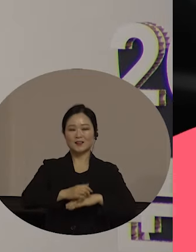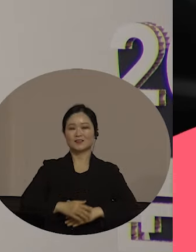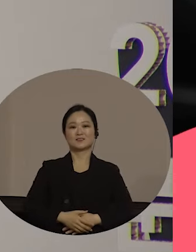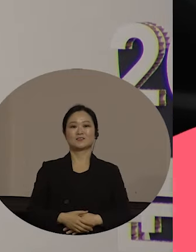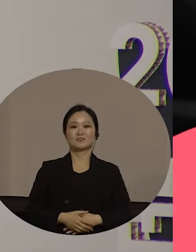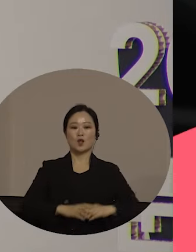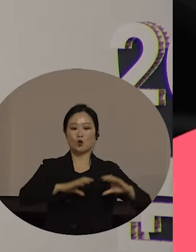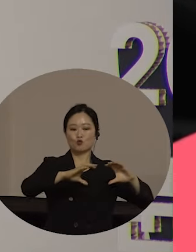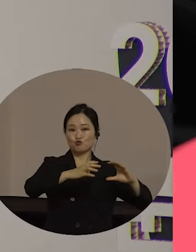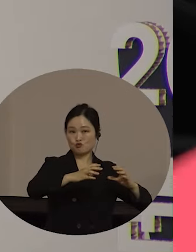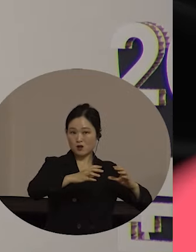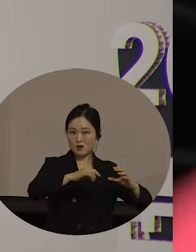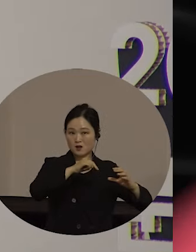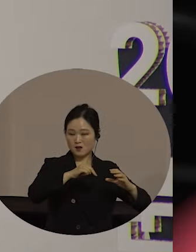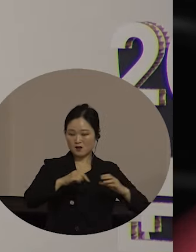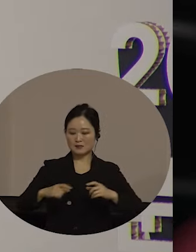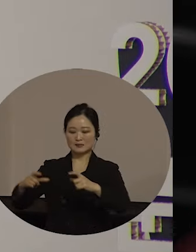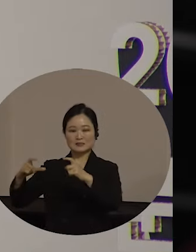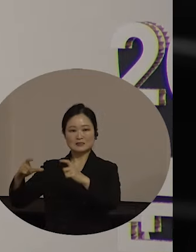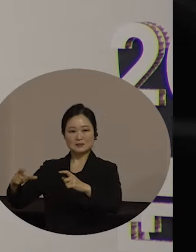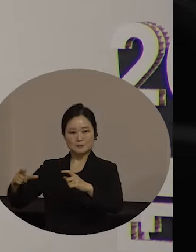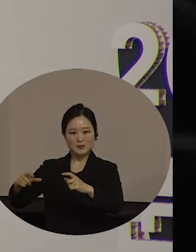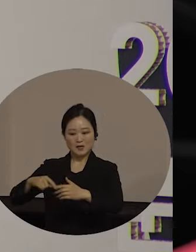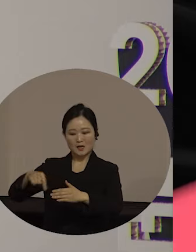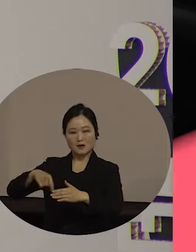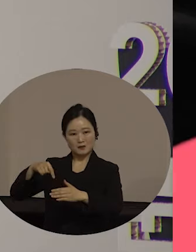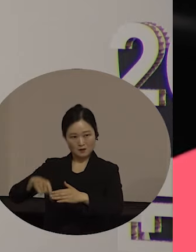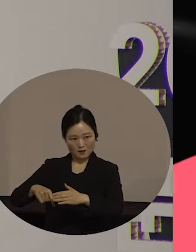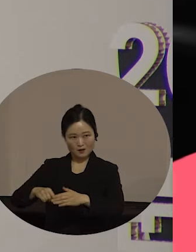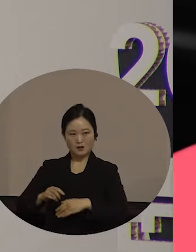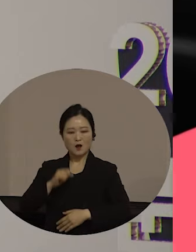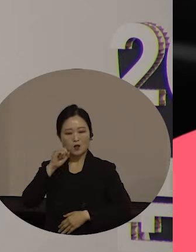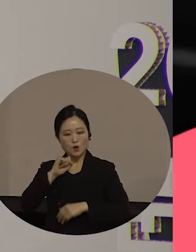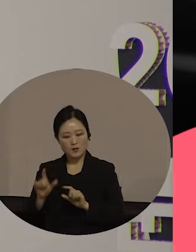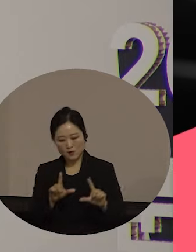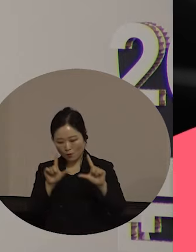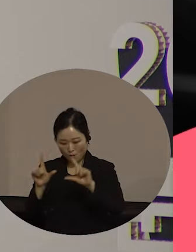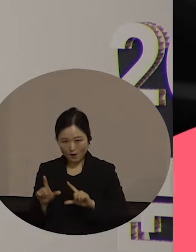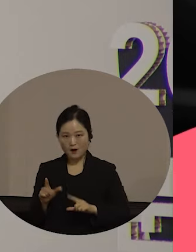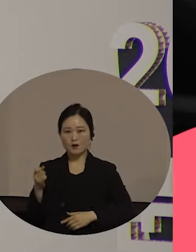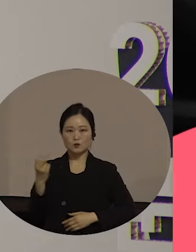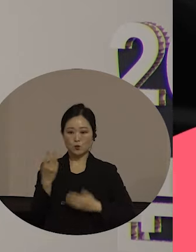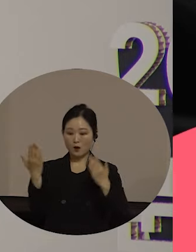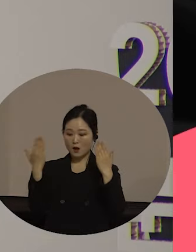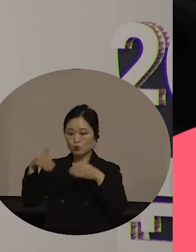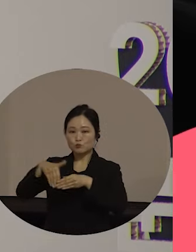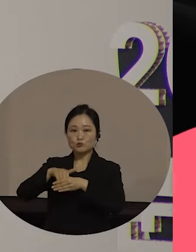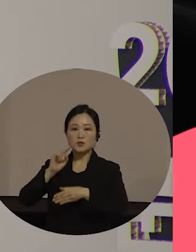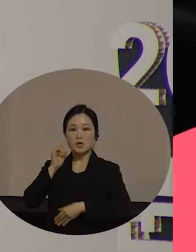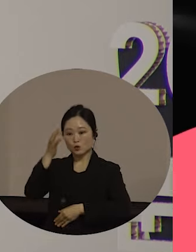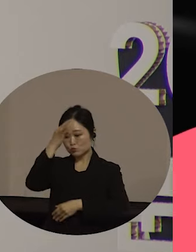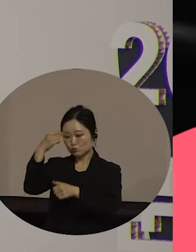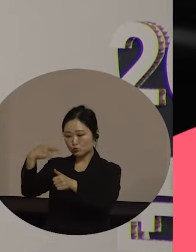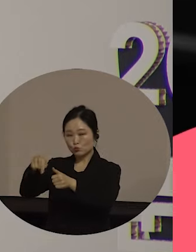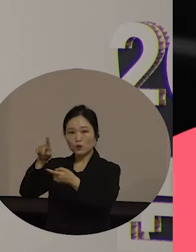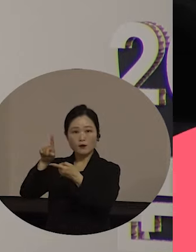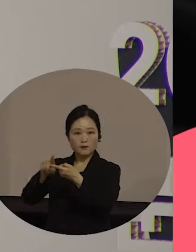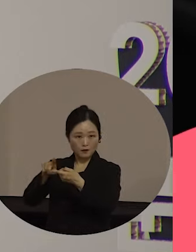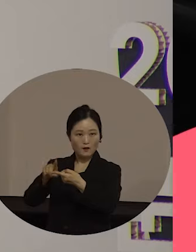국가가 지방 정부의 여가라든지 그리고 학교 그 학교의 문화예술 교육에 대한 그 지원을